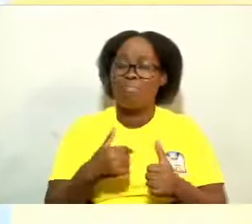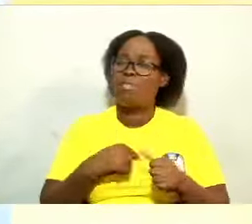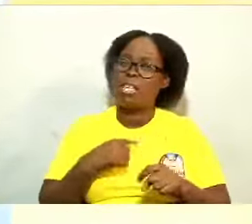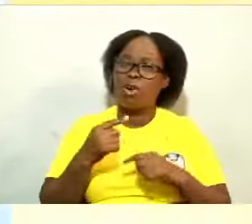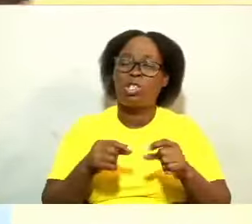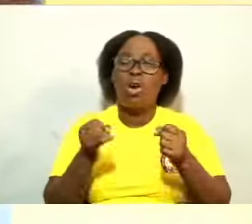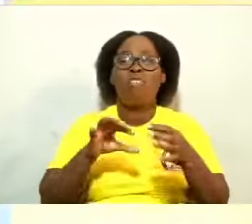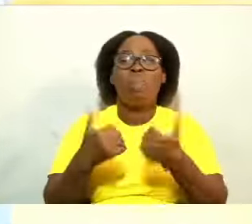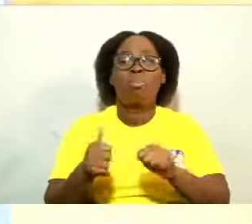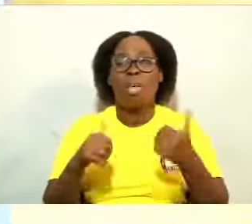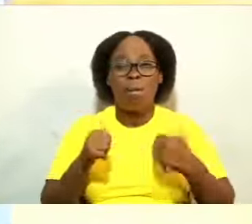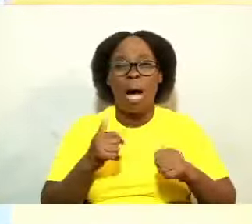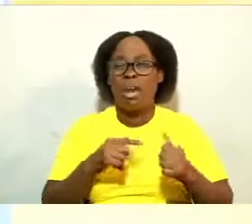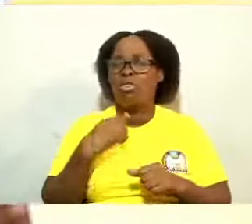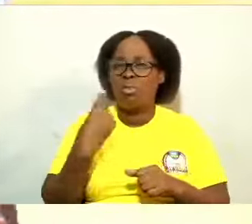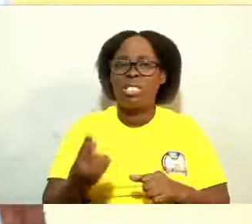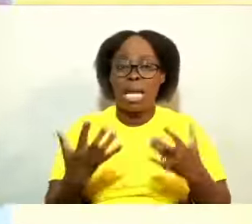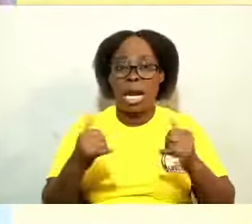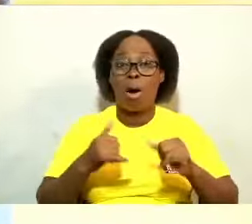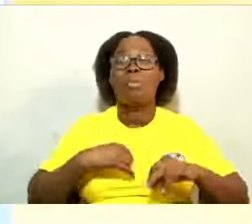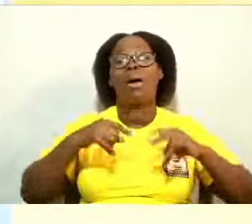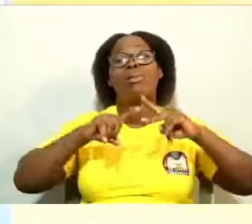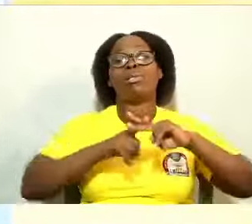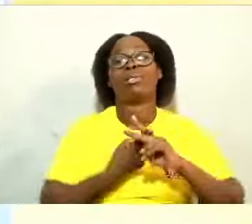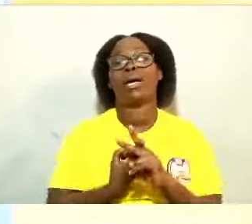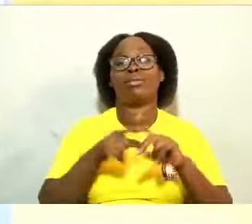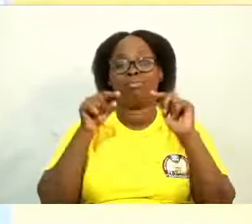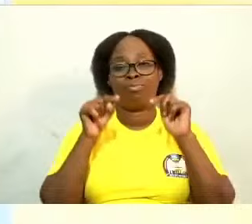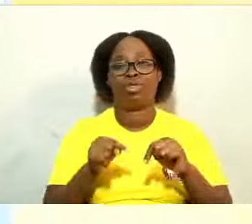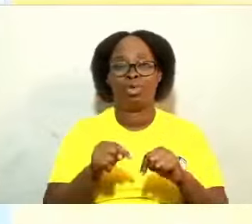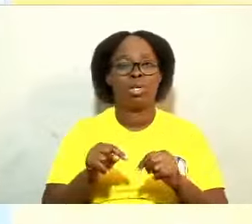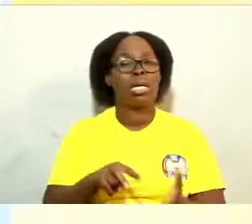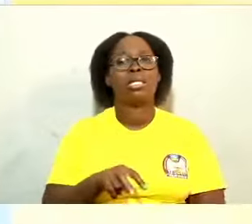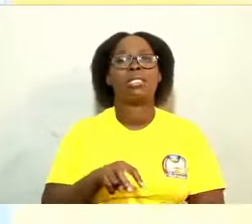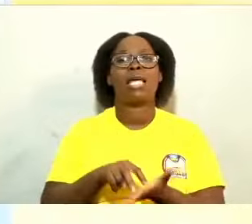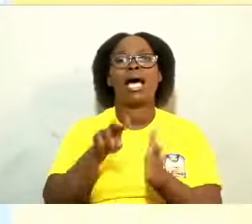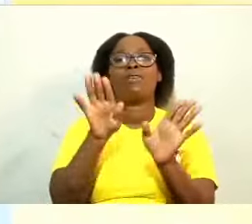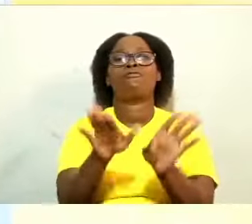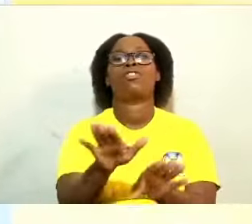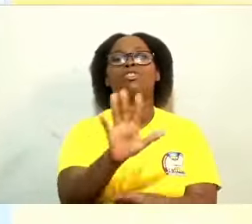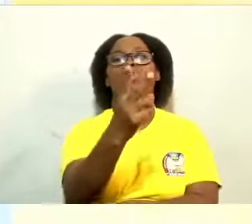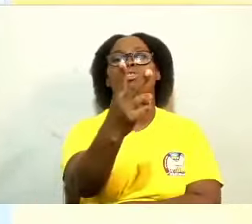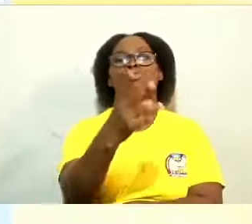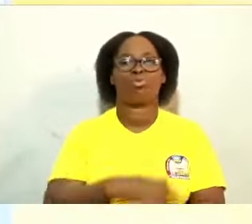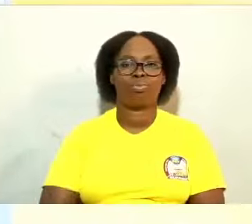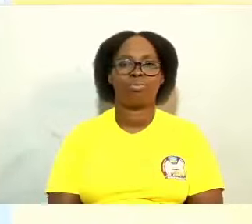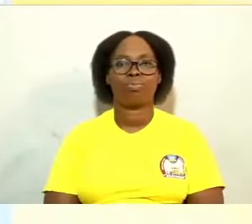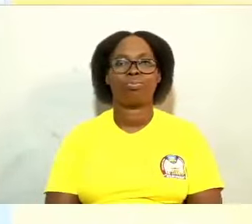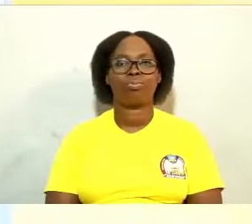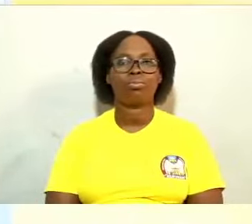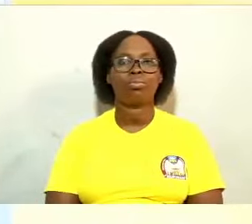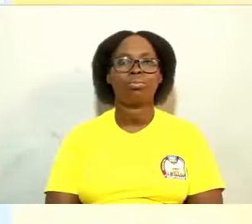kama hujabatizwa unasema nitaanza. Simama kwa miguu yako miwili,